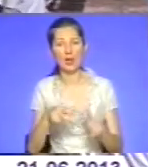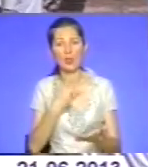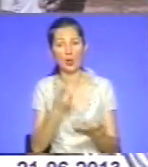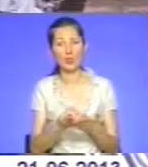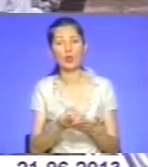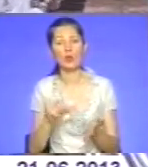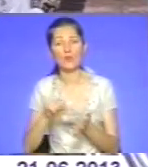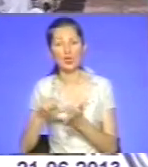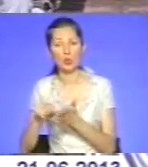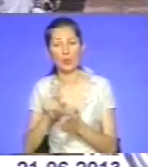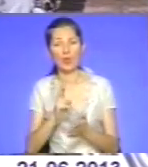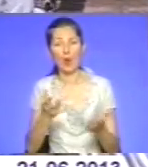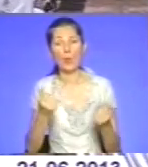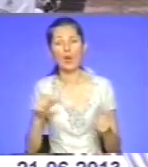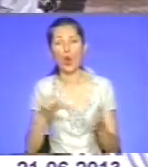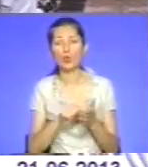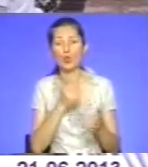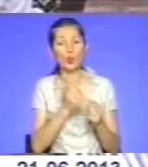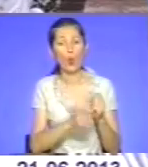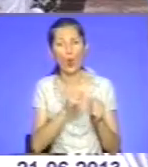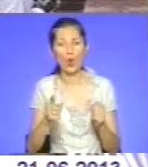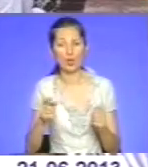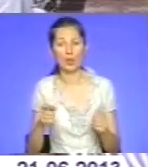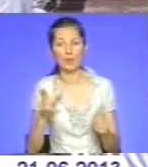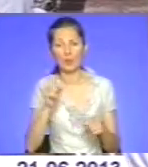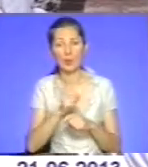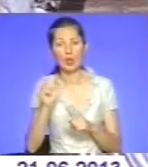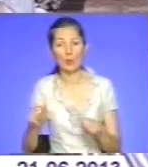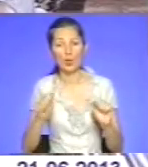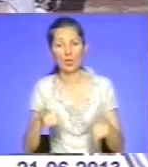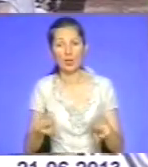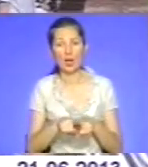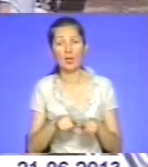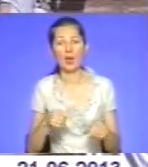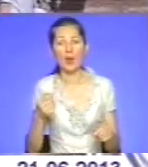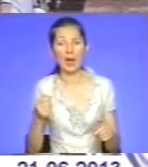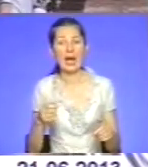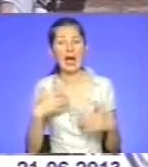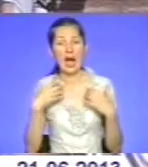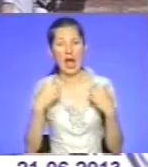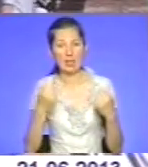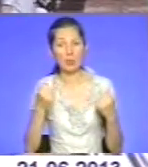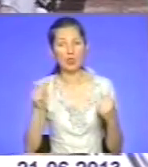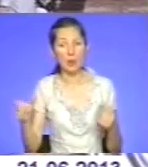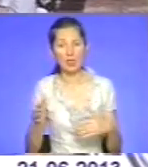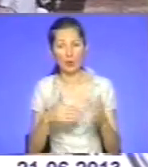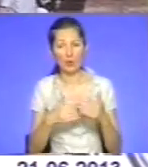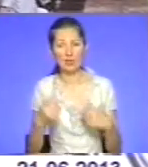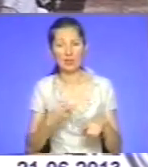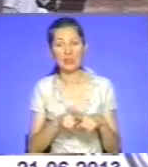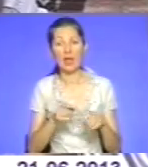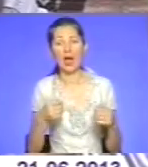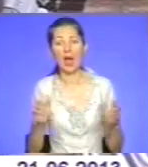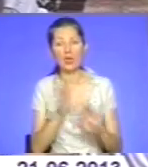кожен пересічний тернополянин може взяти участь, так і професійні спортсмени, які є сьогодні на площі. Це абсолютна атмосфера свята. Ви бачите діток,